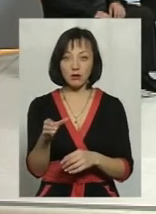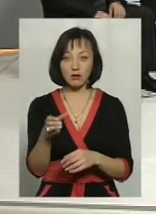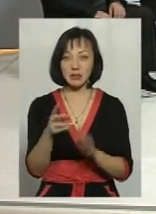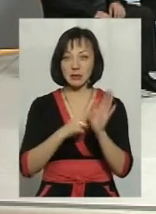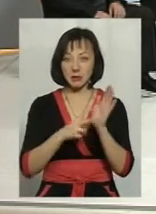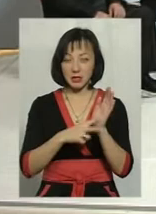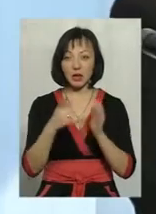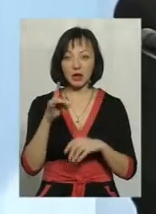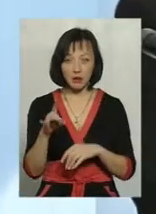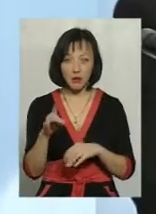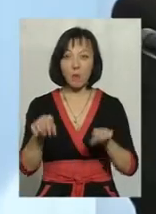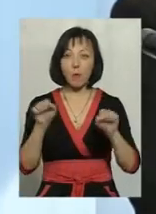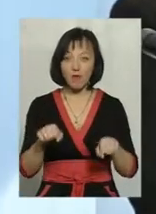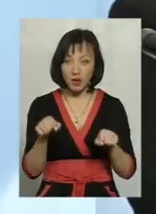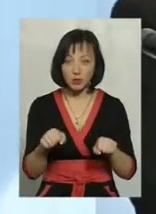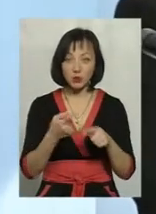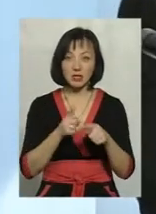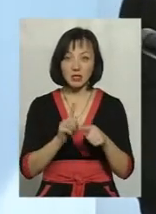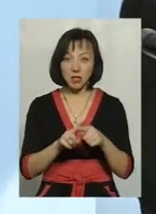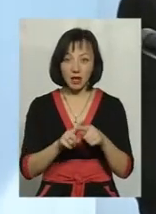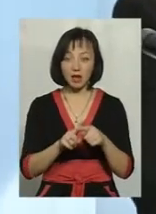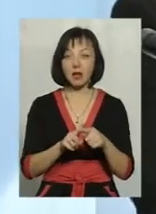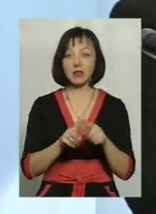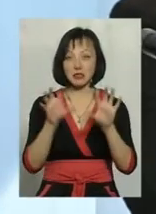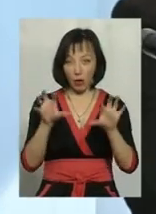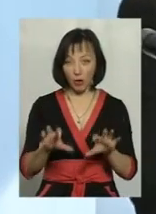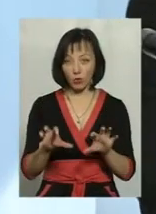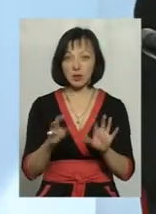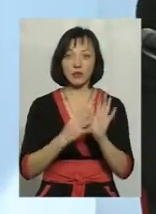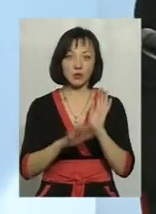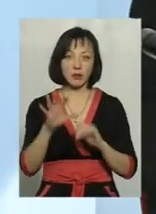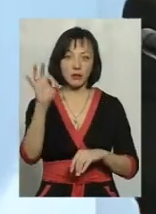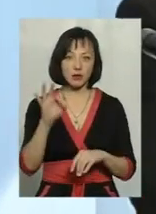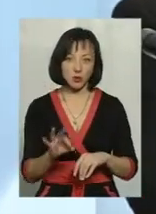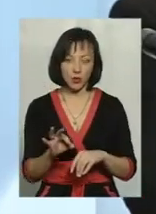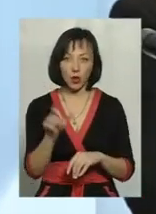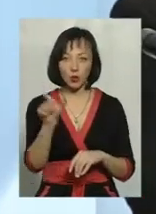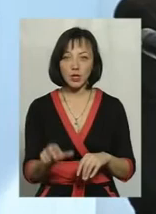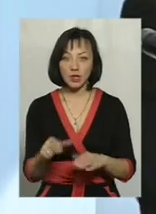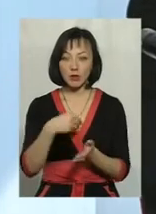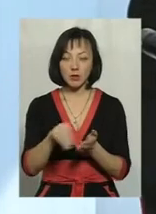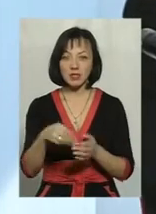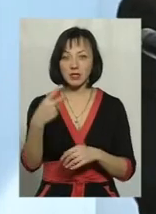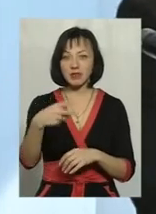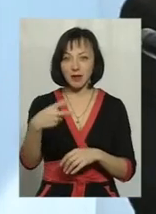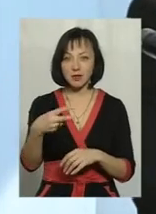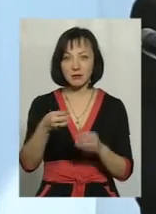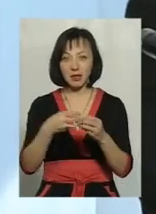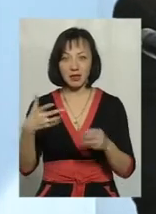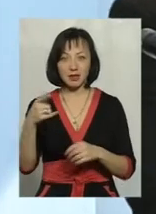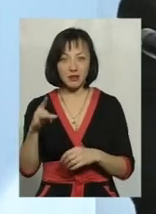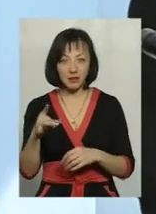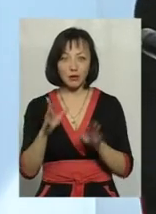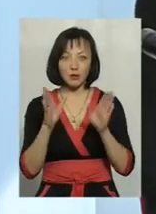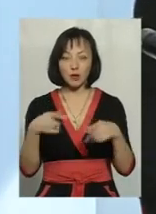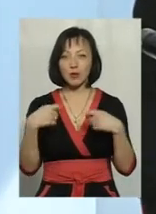за 70 гривень, ймовірність того, що це офіційна горілка, 95%. Тому що людина, яка візьме її за 20 чи за 15, то